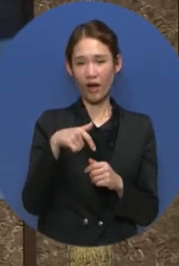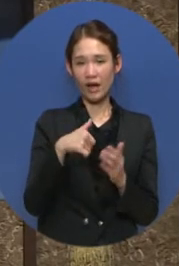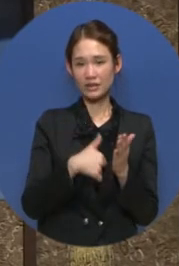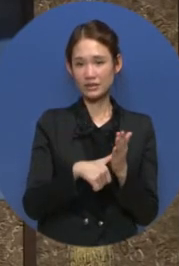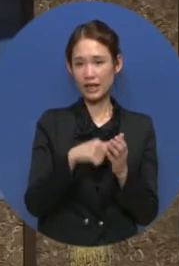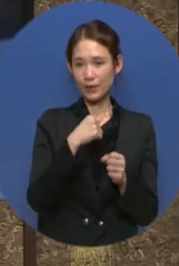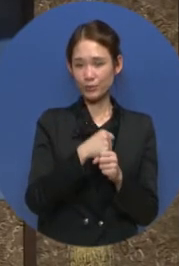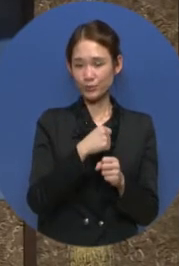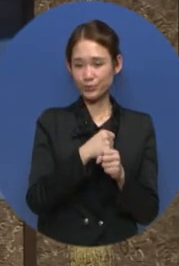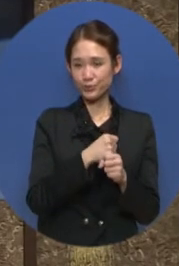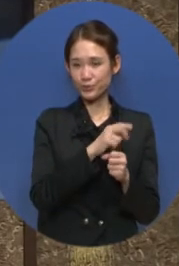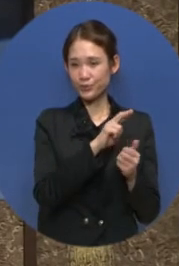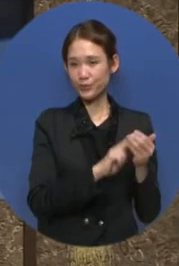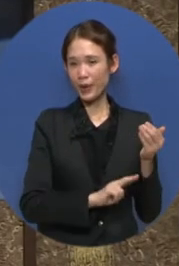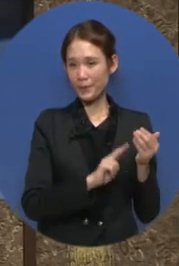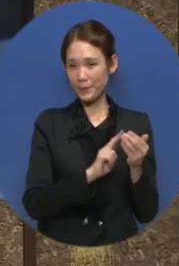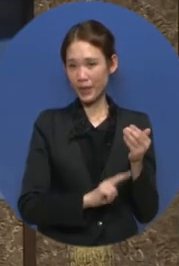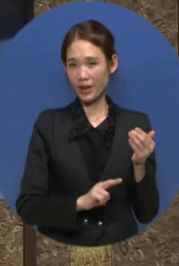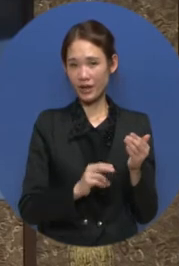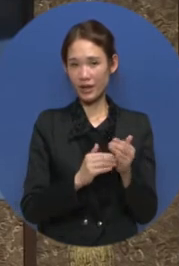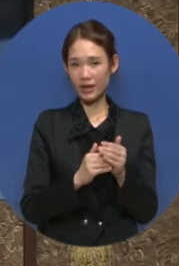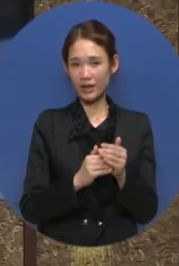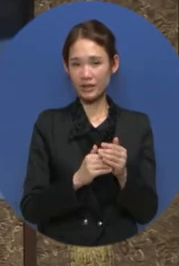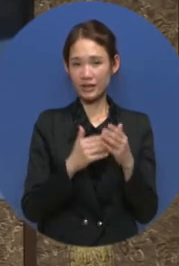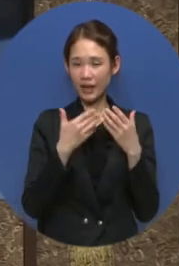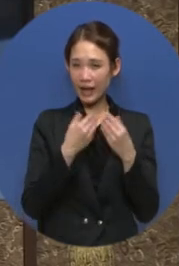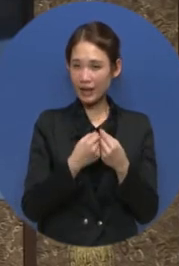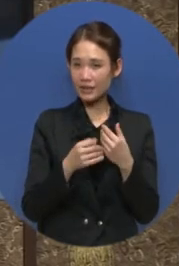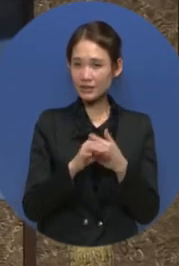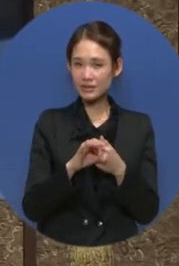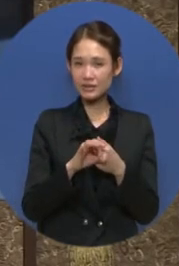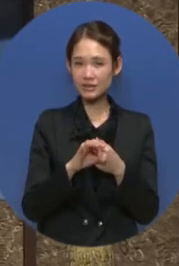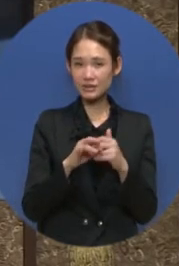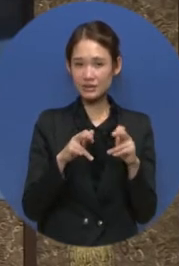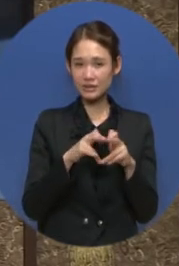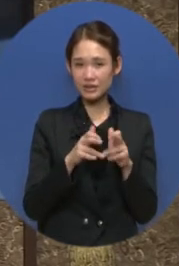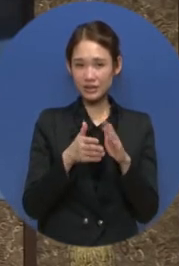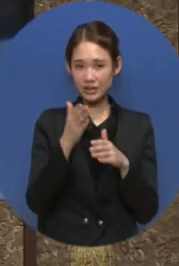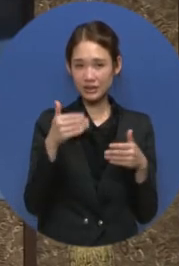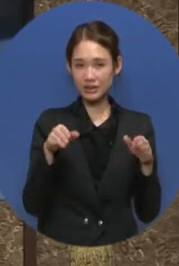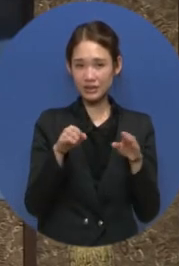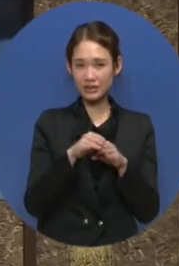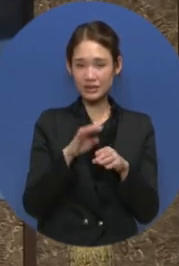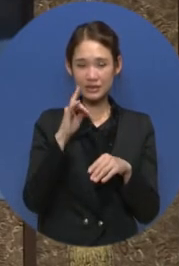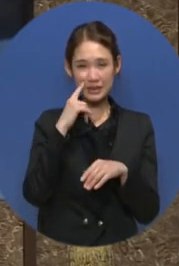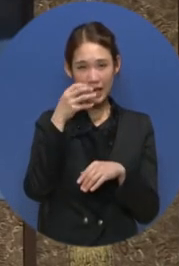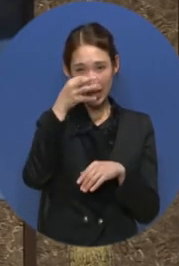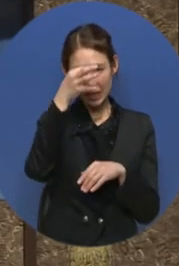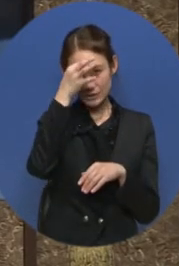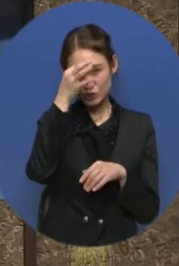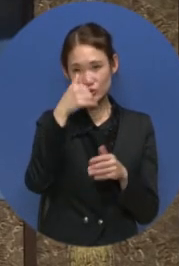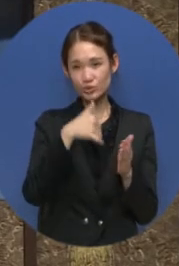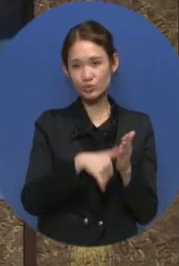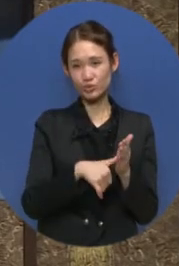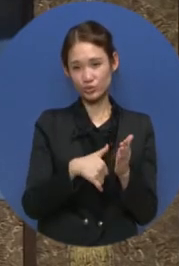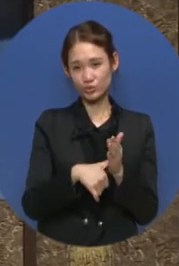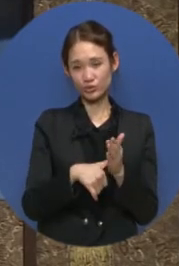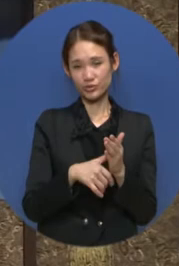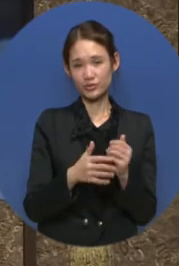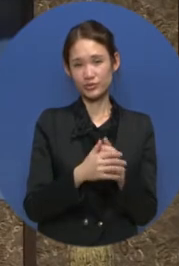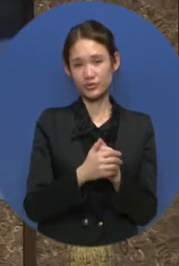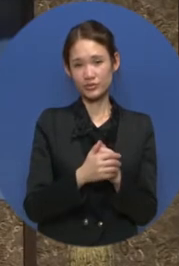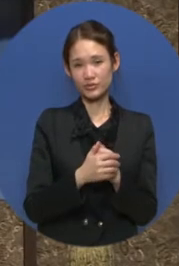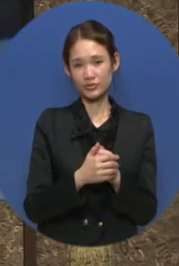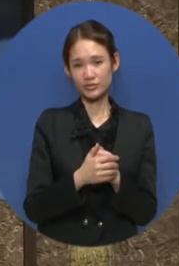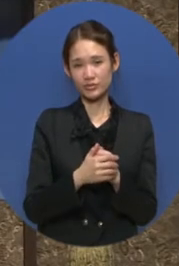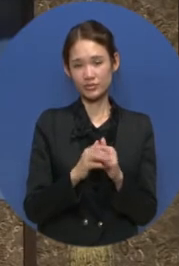판매했습니다. 서각 제품? 서각이요. 공예품. 장애인 시설에 예술품을 예술품은